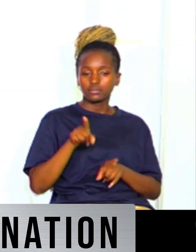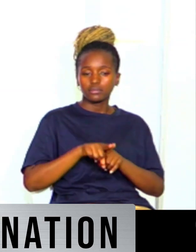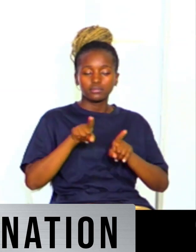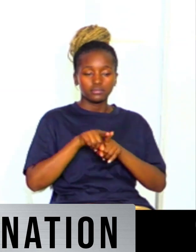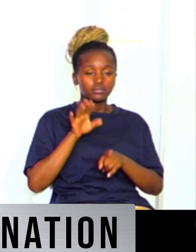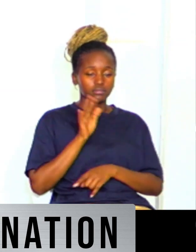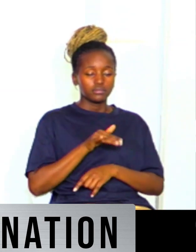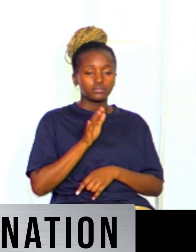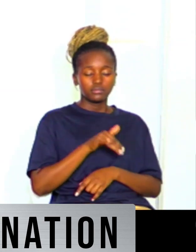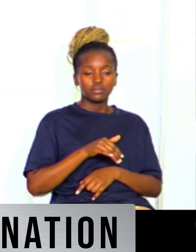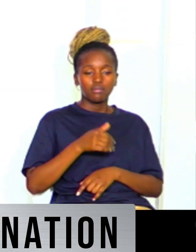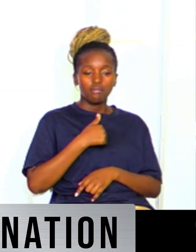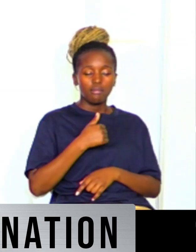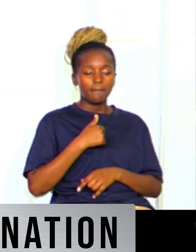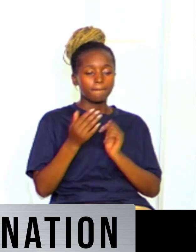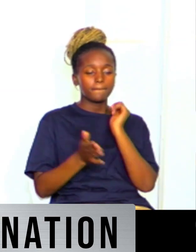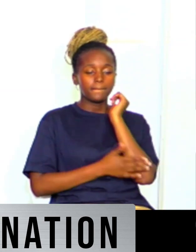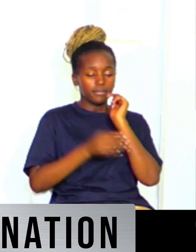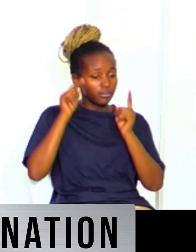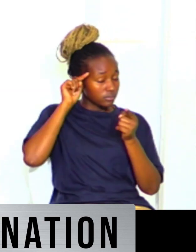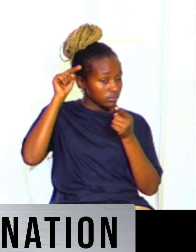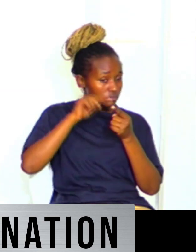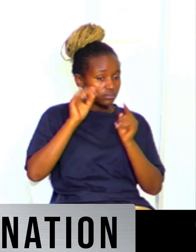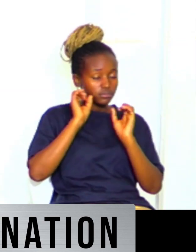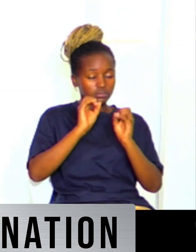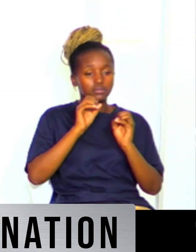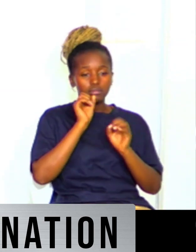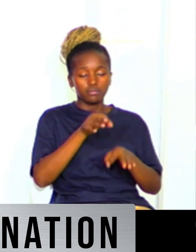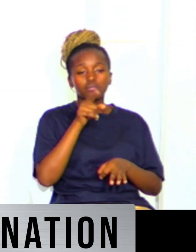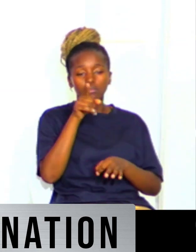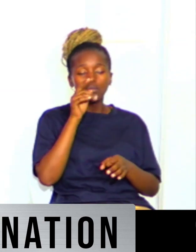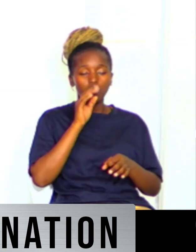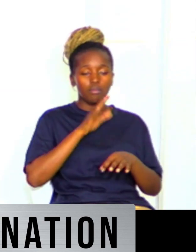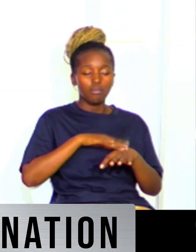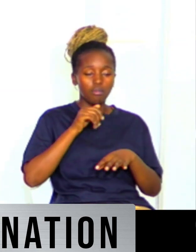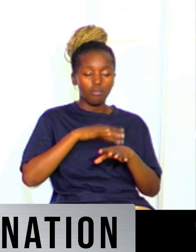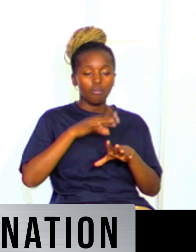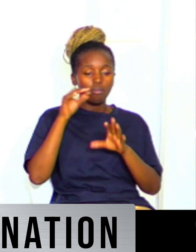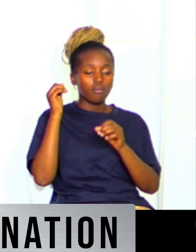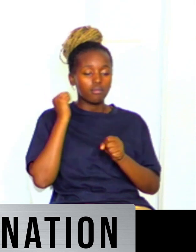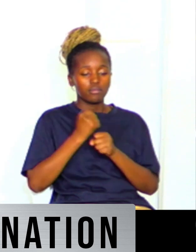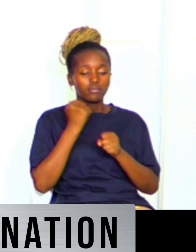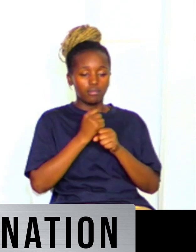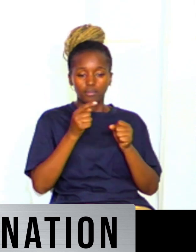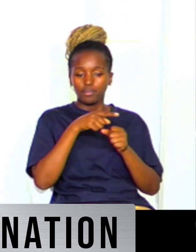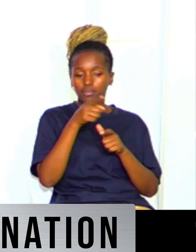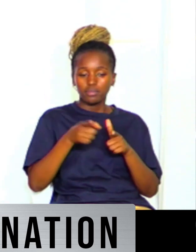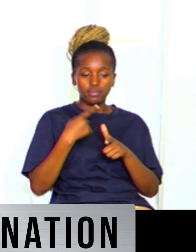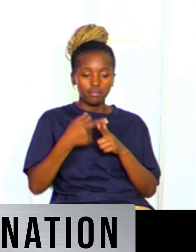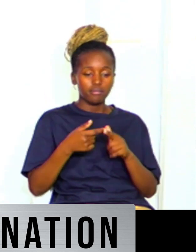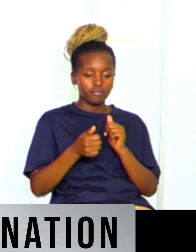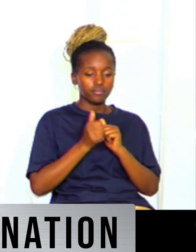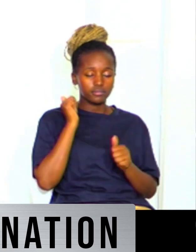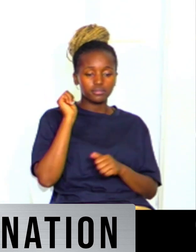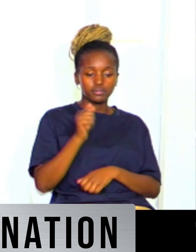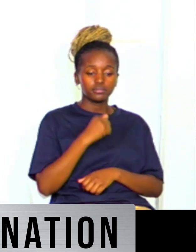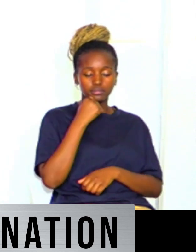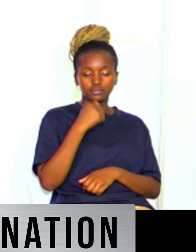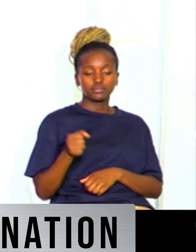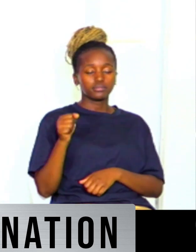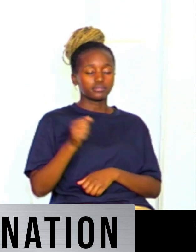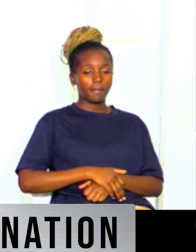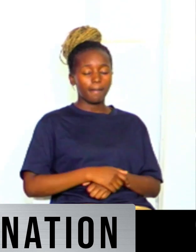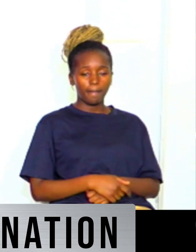nimepewa. Mimi sina ubaya. Hata kani wewe umeitwa kazi utakataa na niko njaa. The enemy is poverty. Oh